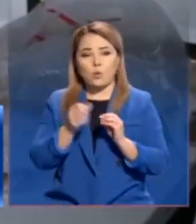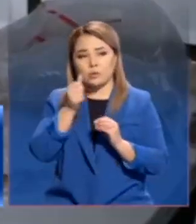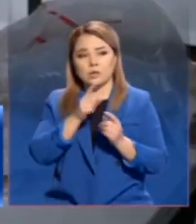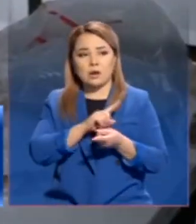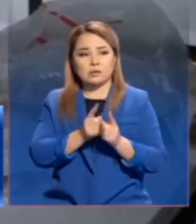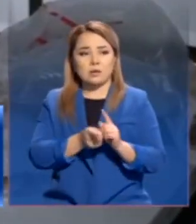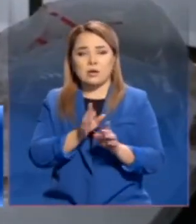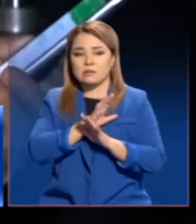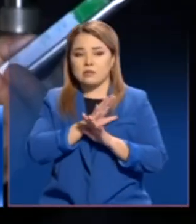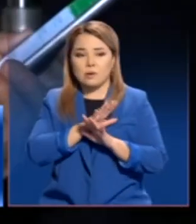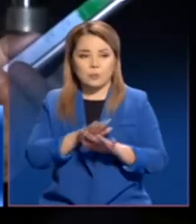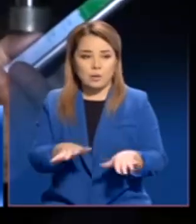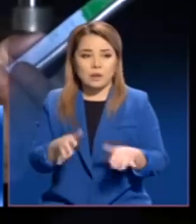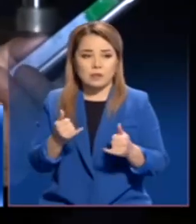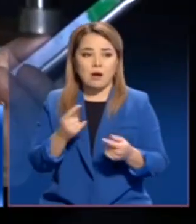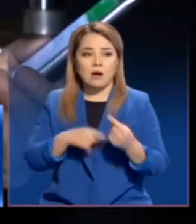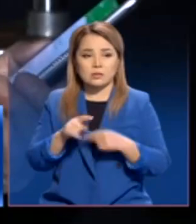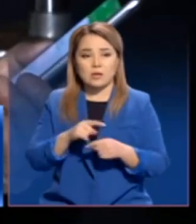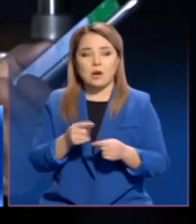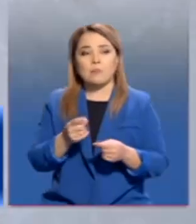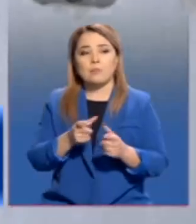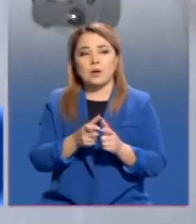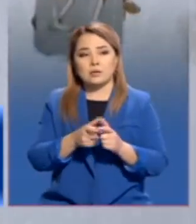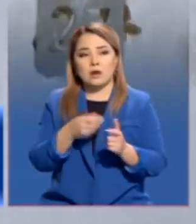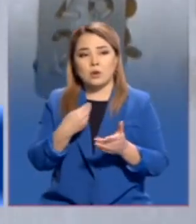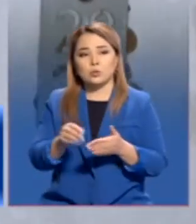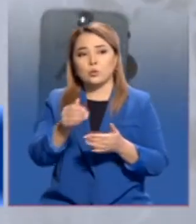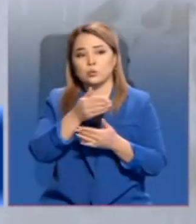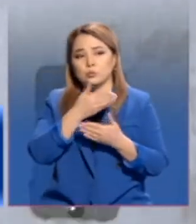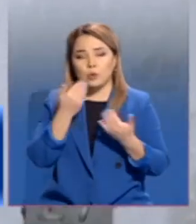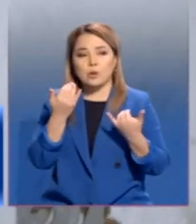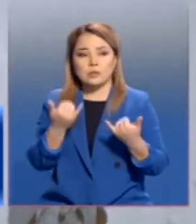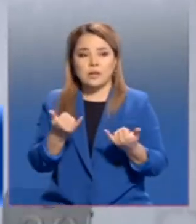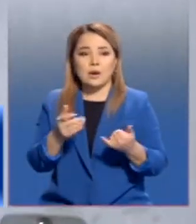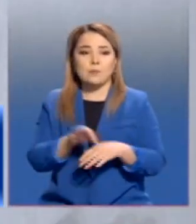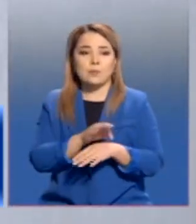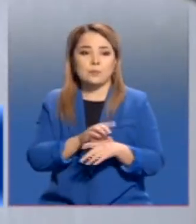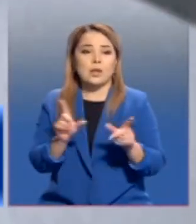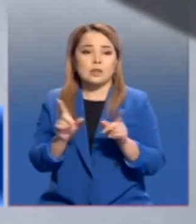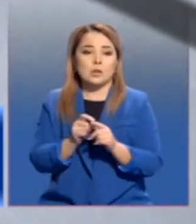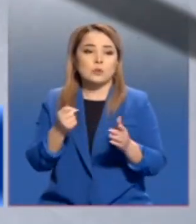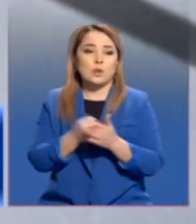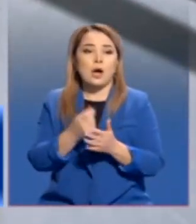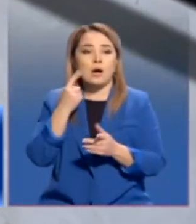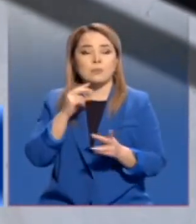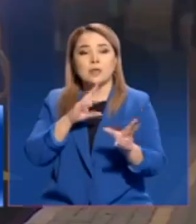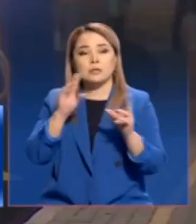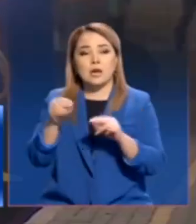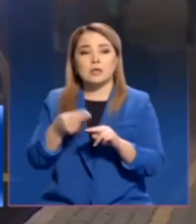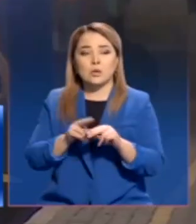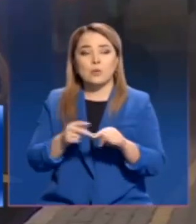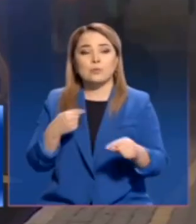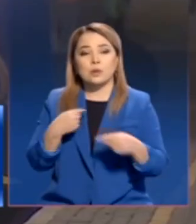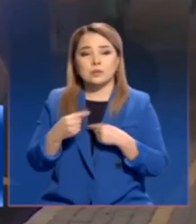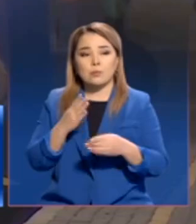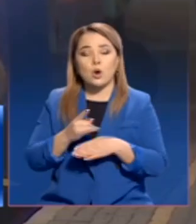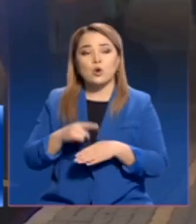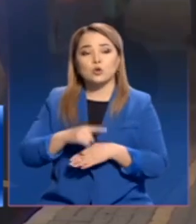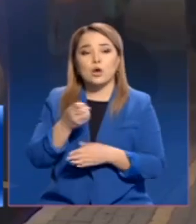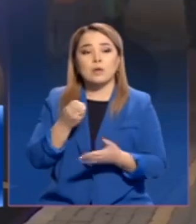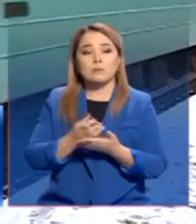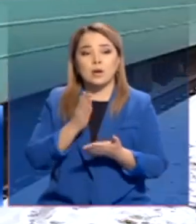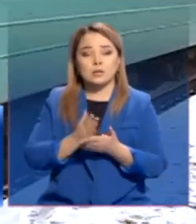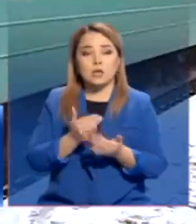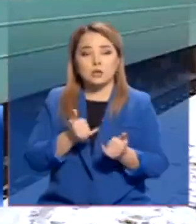қатынаймын, ешқандай өзгеріс жоқ. Қайтарда билетіміз жоқ, ала алмадық. Өткенде шалымыз бен екеуміз Алматыға шейін барғанда сорымыз қайнаған. Ұшақ қымбат,